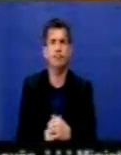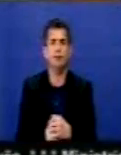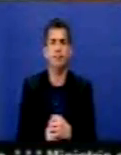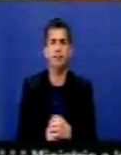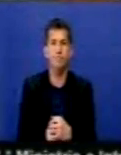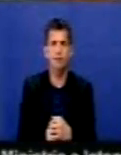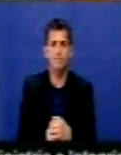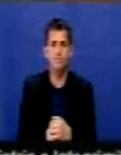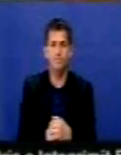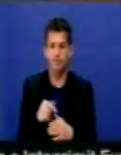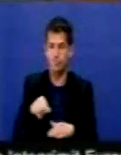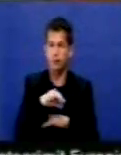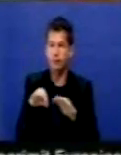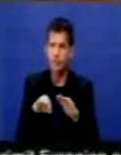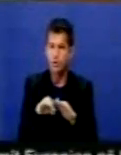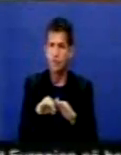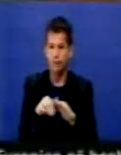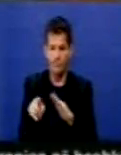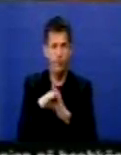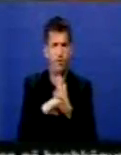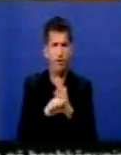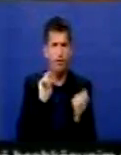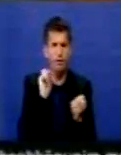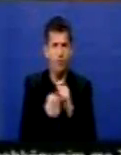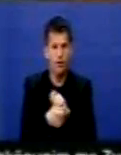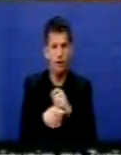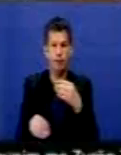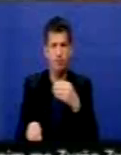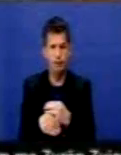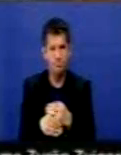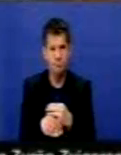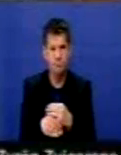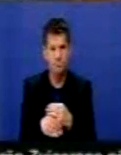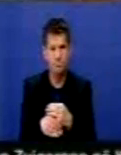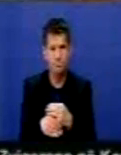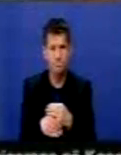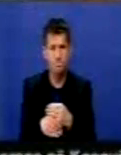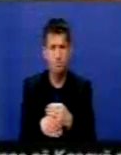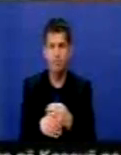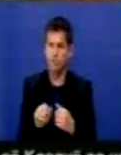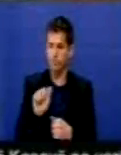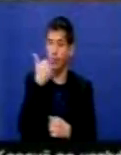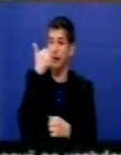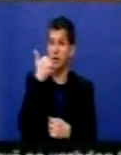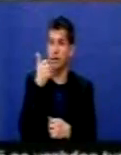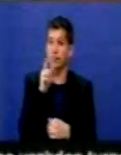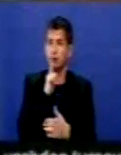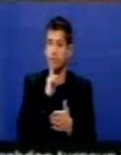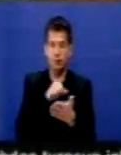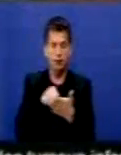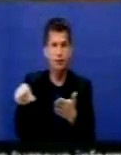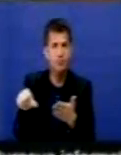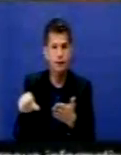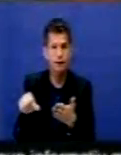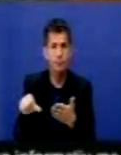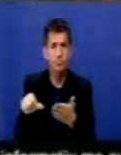Mirë po, të projekt ligje për plotësimin dhe ndryshimin e ligjit për ndërmarrjet publike, së pari e kanë fshirë dispozitën